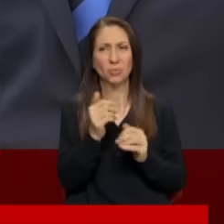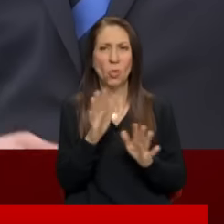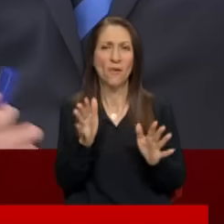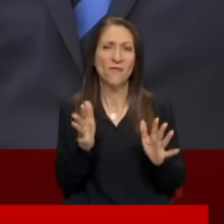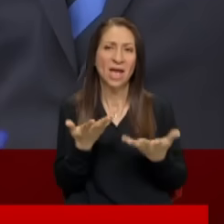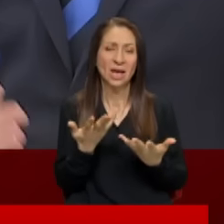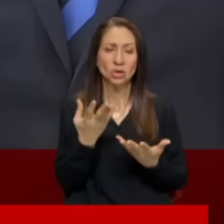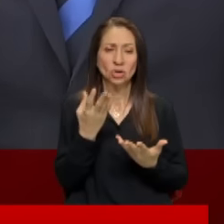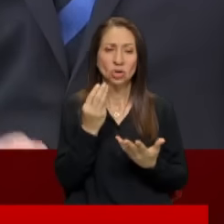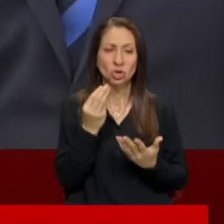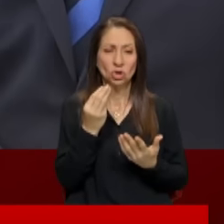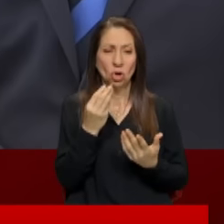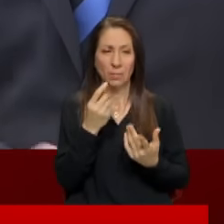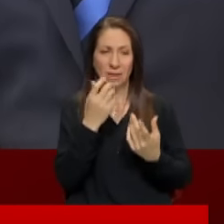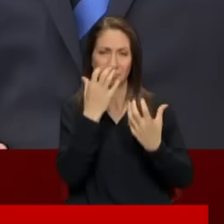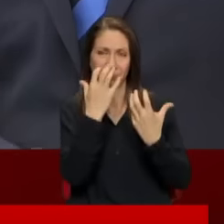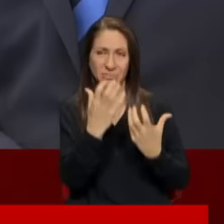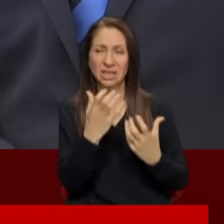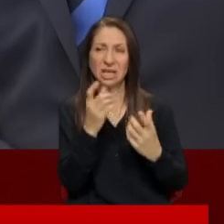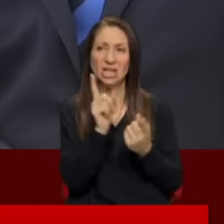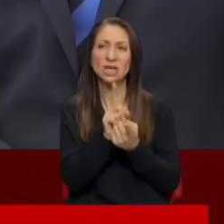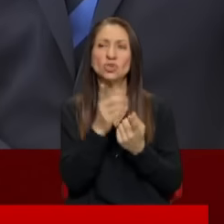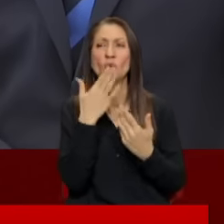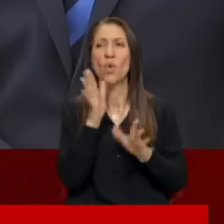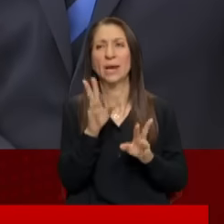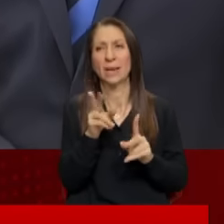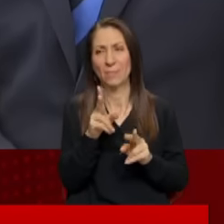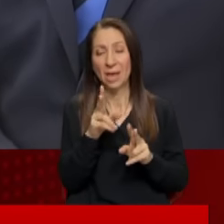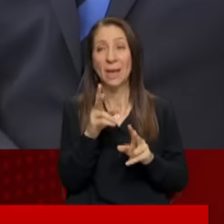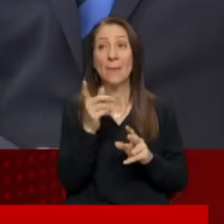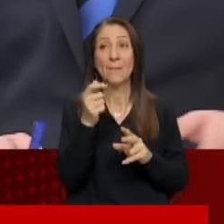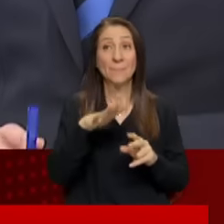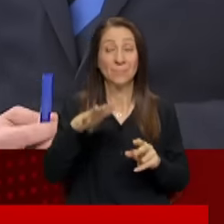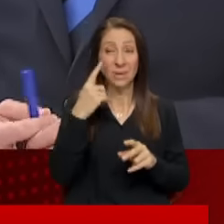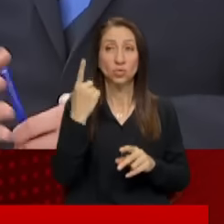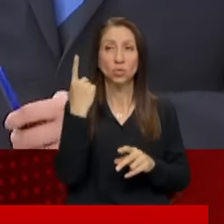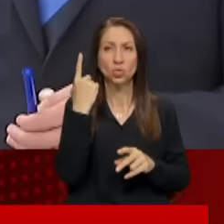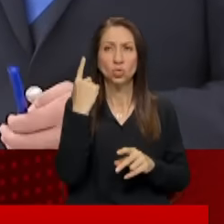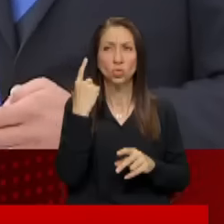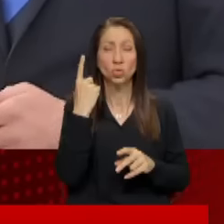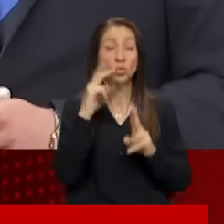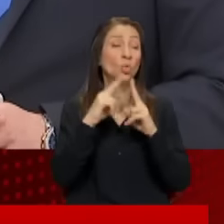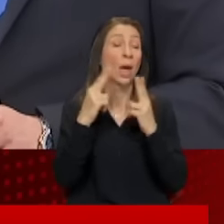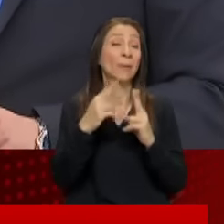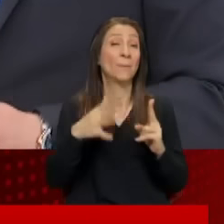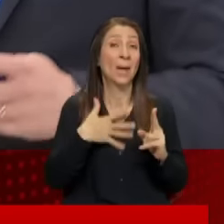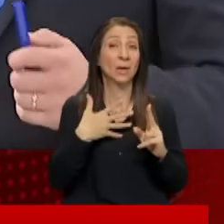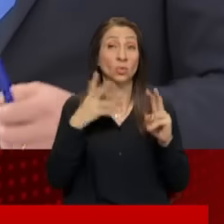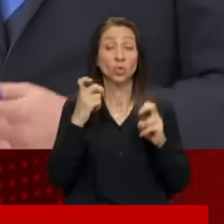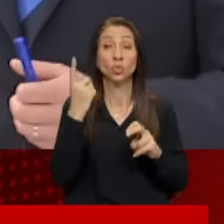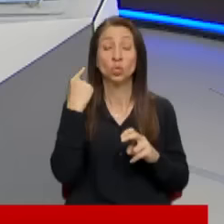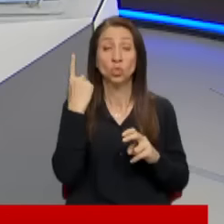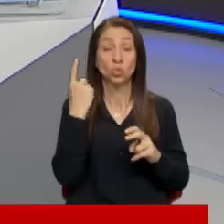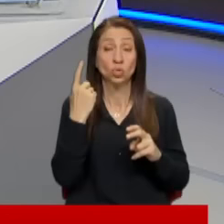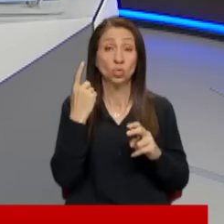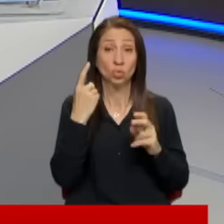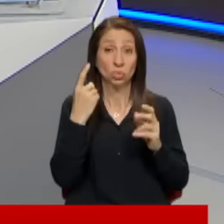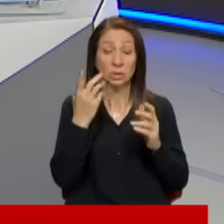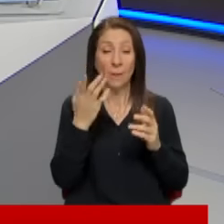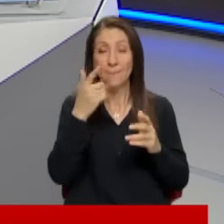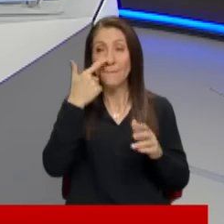da çok da bu jestin bir karşılığı yok diyebiliriz en azından. Piyasalara bakalım mı? Bakalım. Dünyanın merak ettiği konu oydu. Piyasalar nasıl karşılayacak